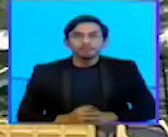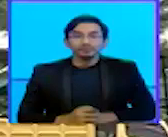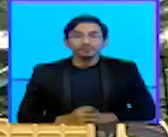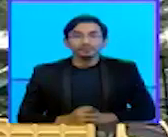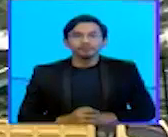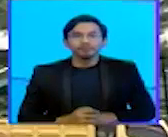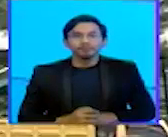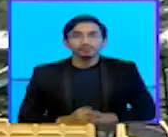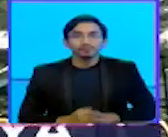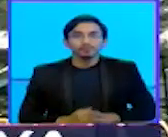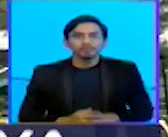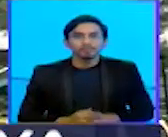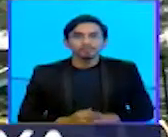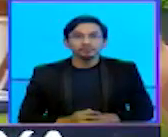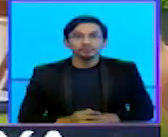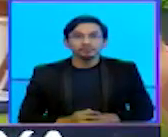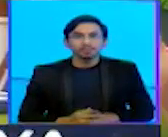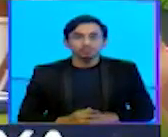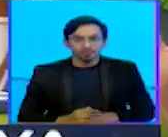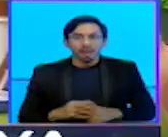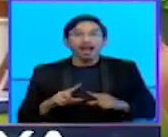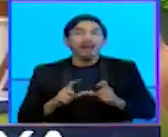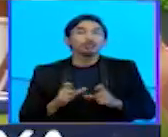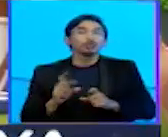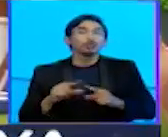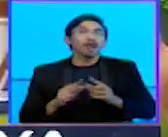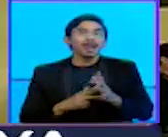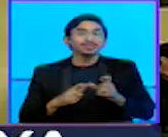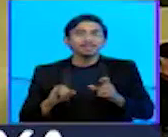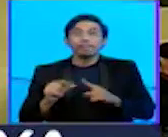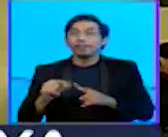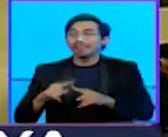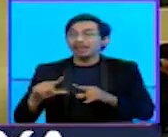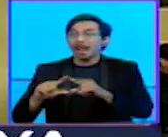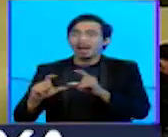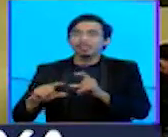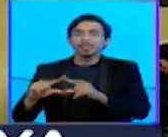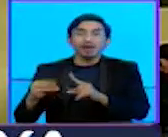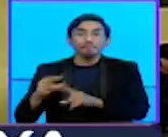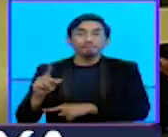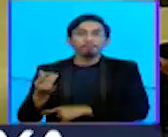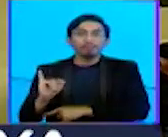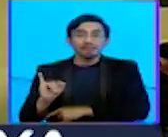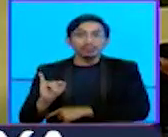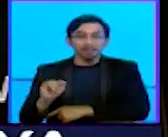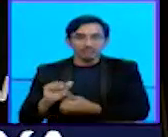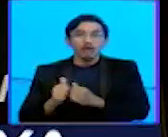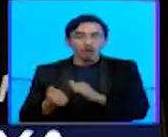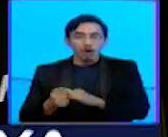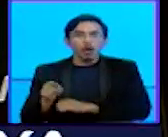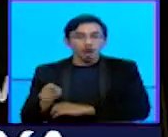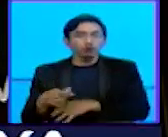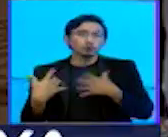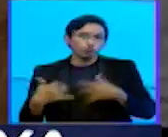Kasus yang menyeret perusahaan asuransi milik negara PT Asabri kembali menjadi sorotan. Kasus ini sekaligus menambah panjang daftar korupsi